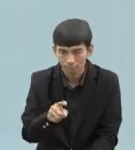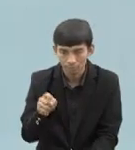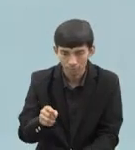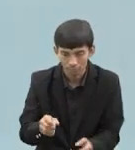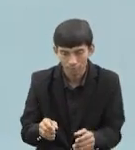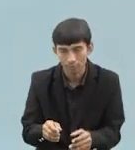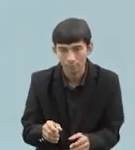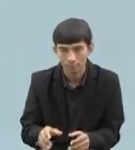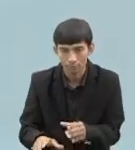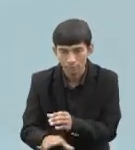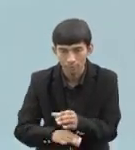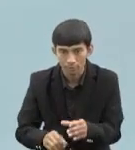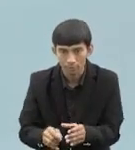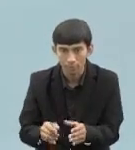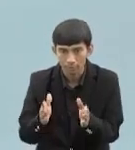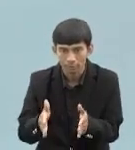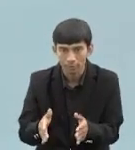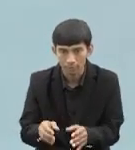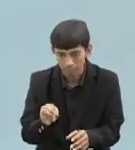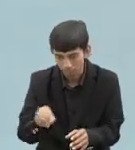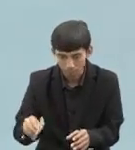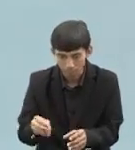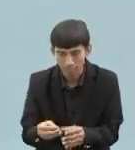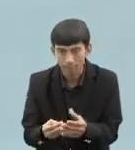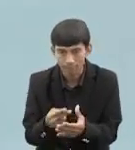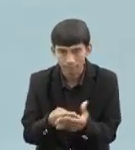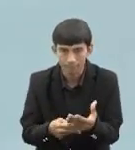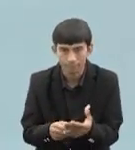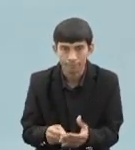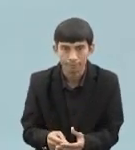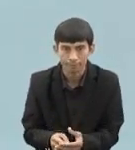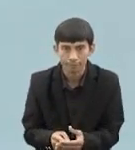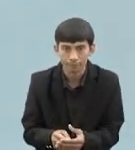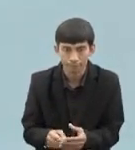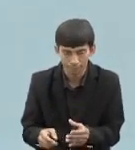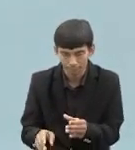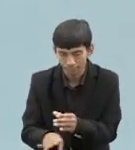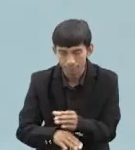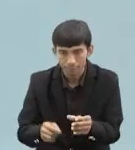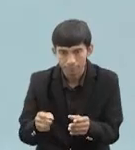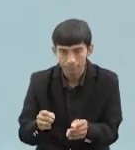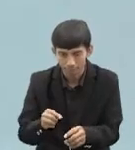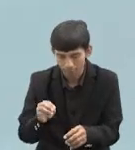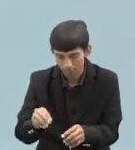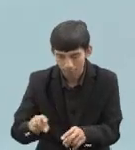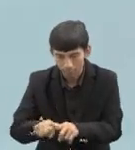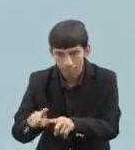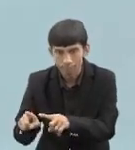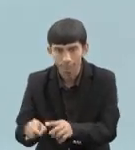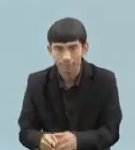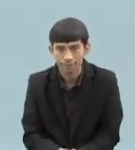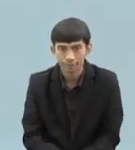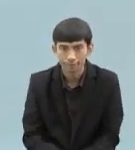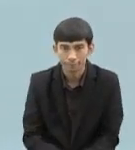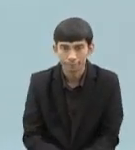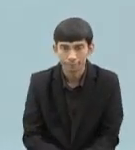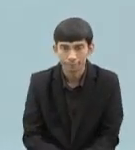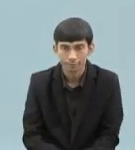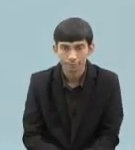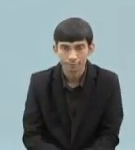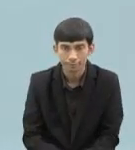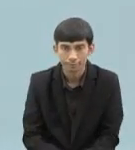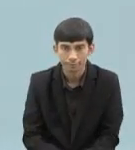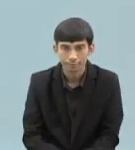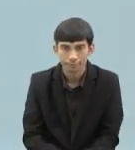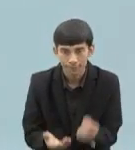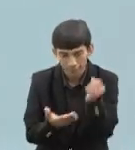ruột nơi cặp bông riếp đam đầm nằm ở vầy khá. Cả sĩ có ruột nơi cặp bông riếp đam đầm nằm xem xem. Chà. A chìa ở